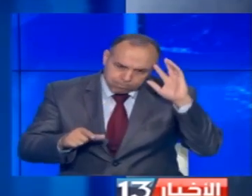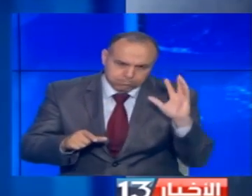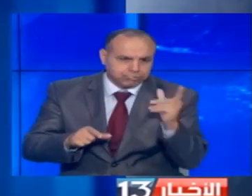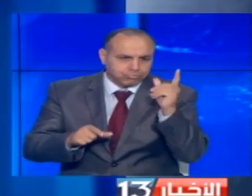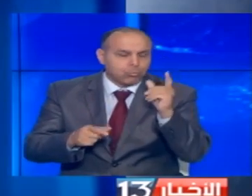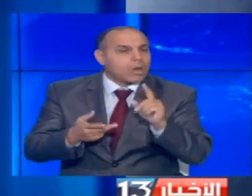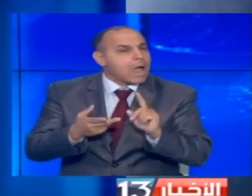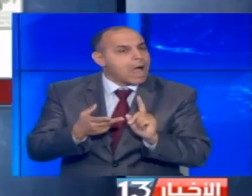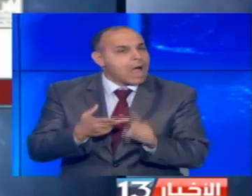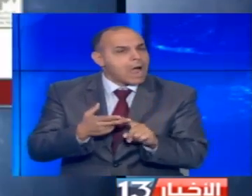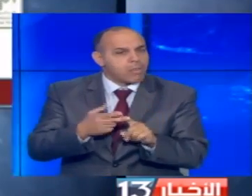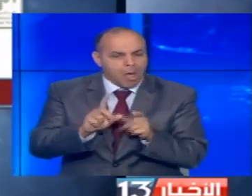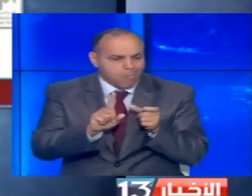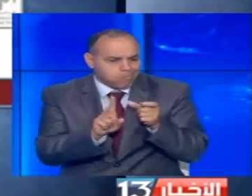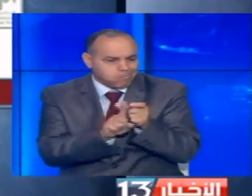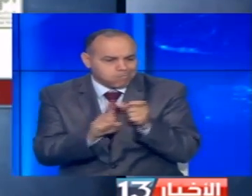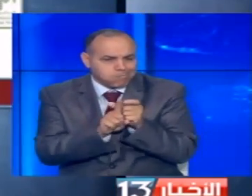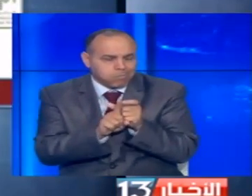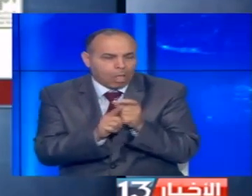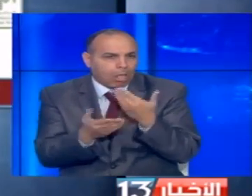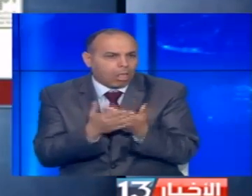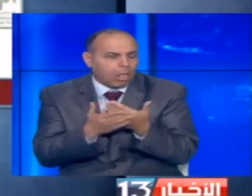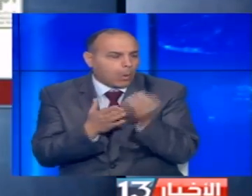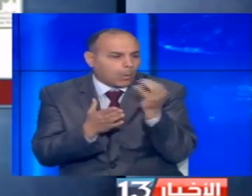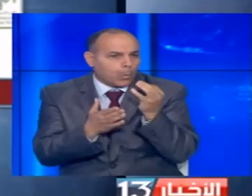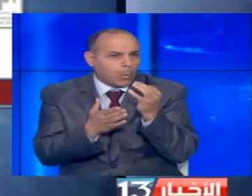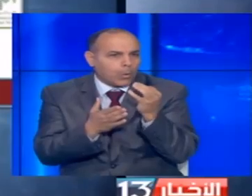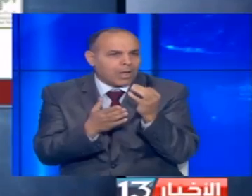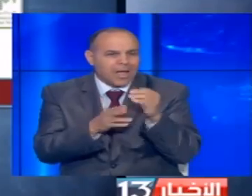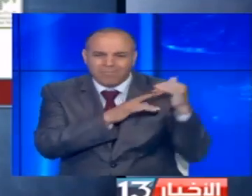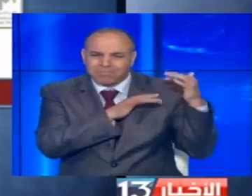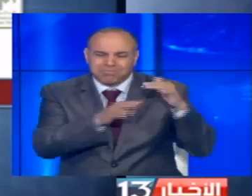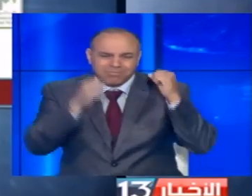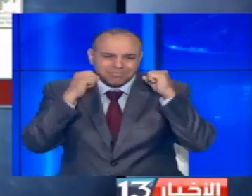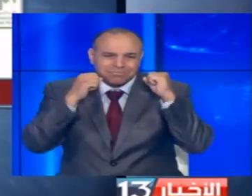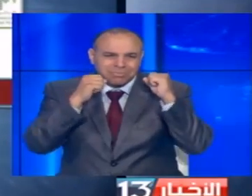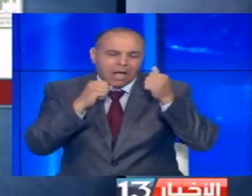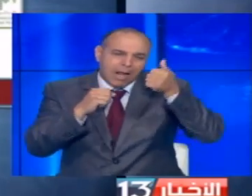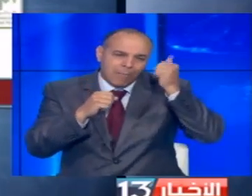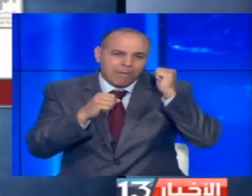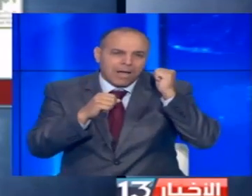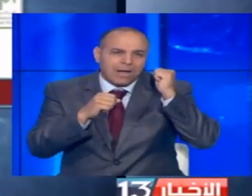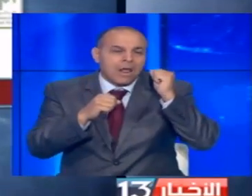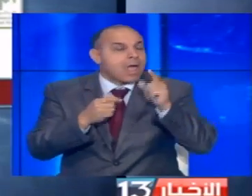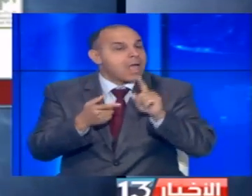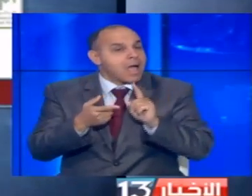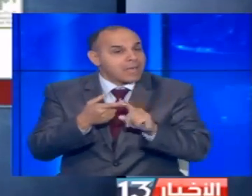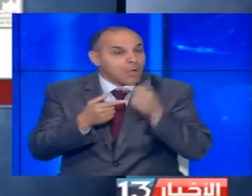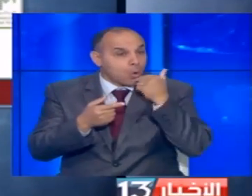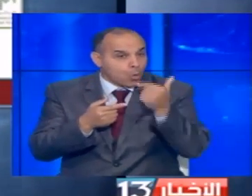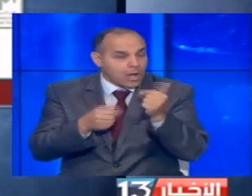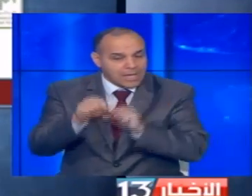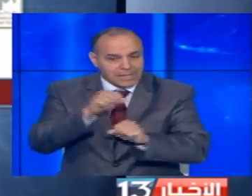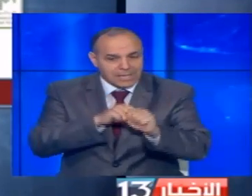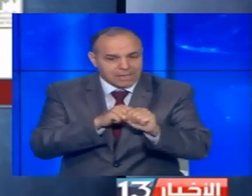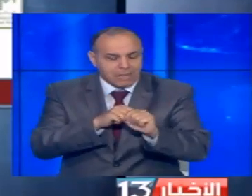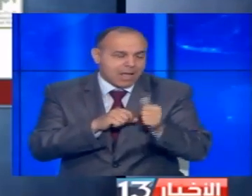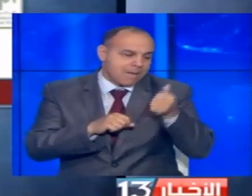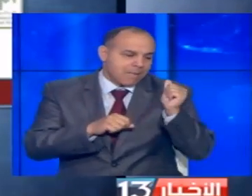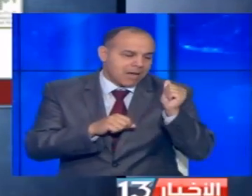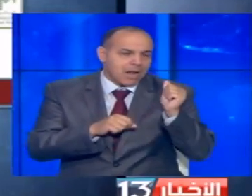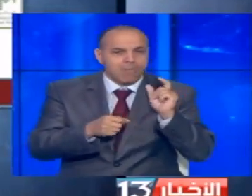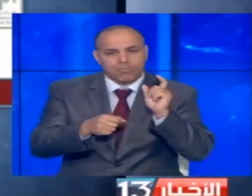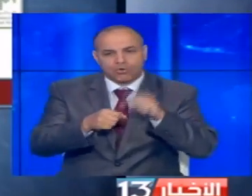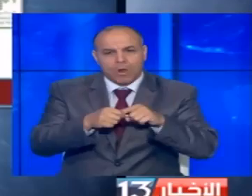بكل شده بالمضايقات غير المبرره تجاه المسيره الاحتجاجيه المعلنه عنها مسبقا والتي انتظمت يوم امس